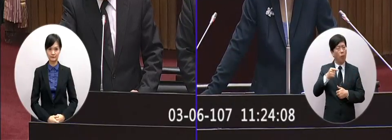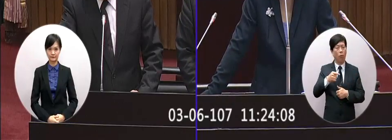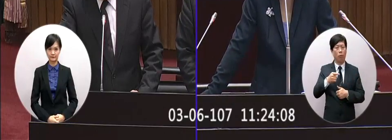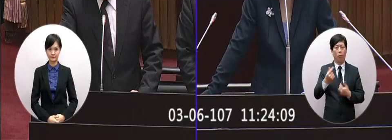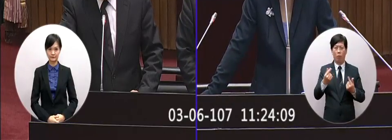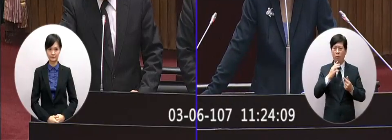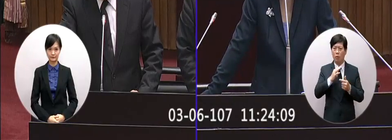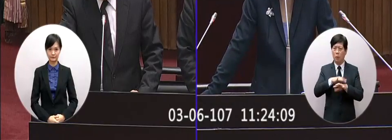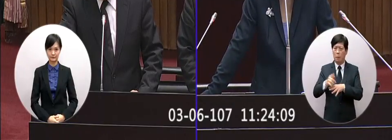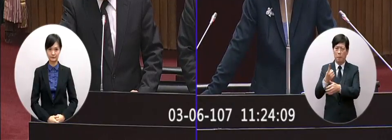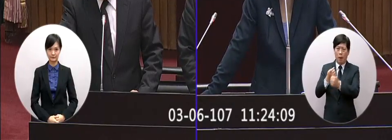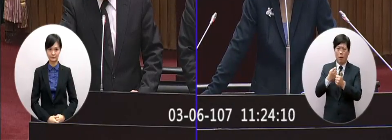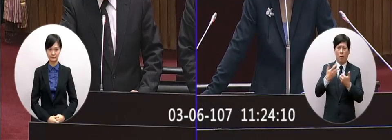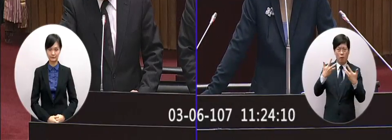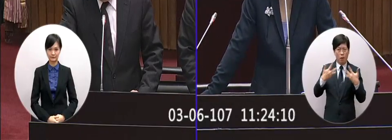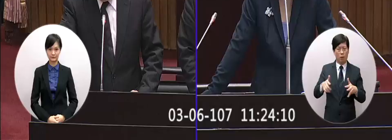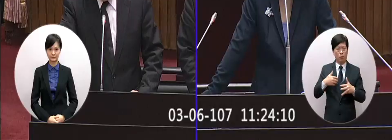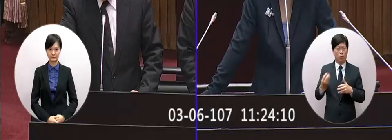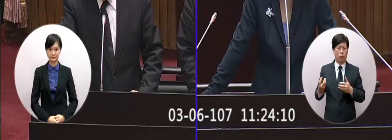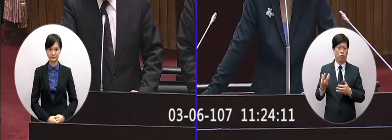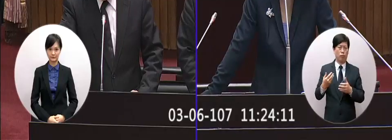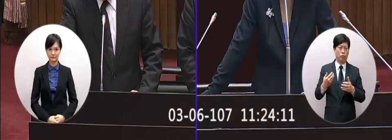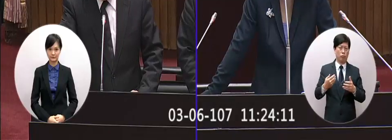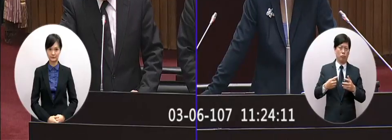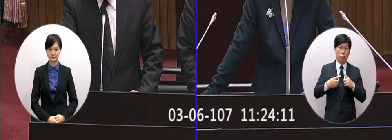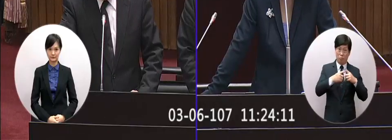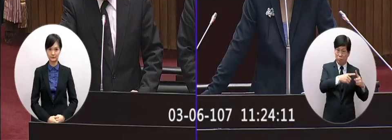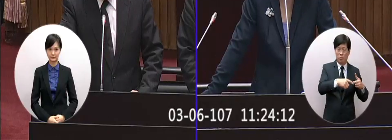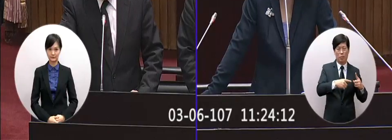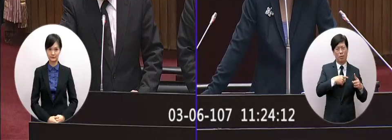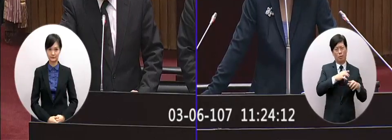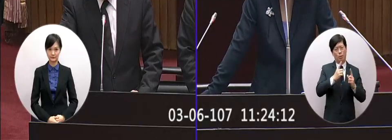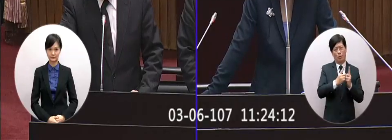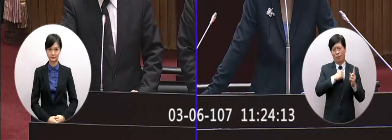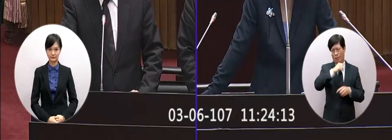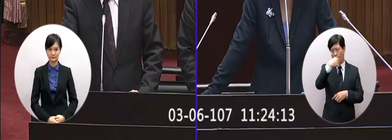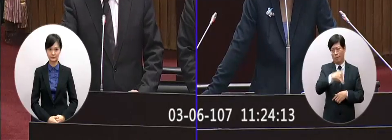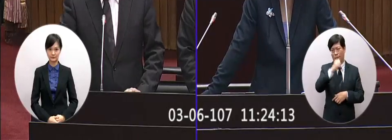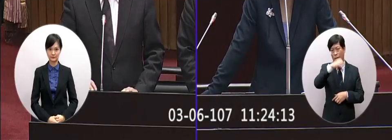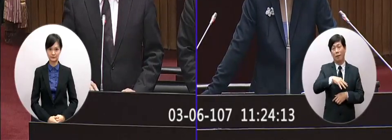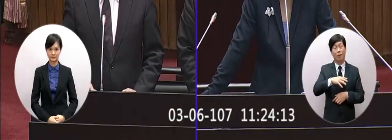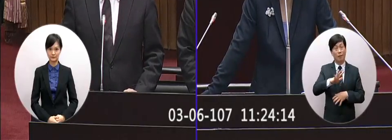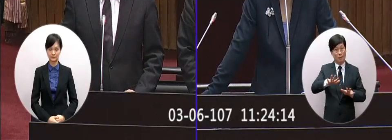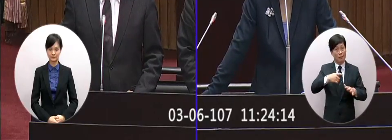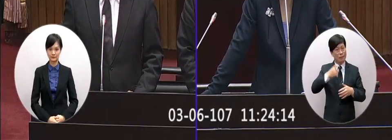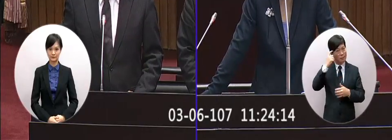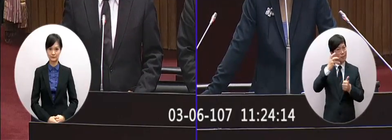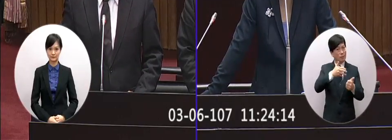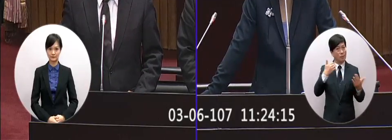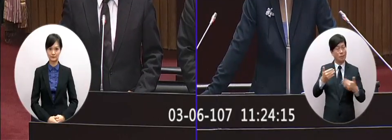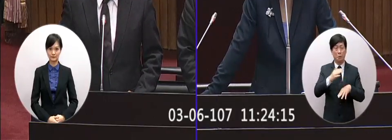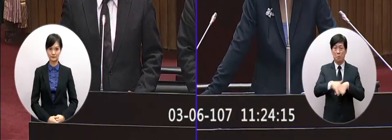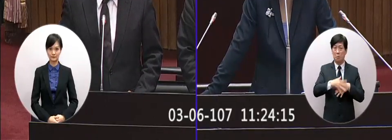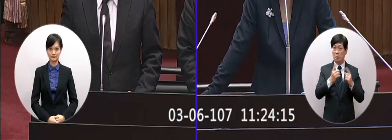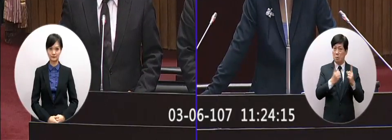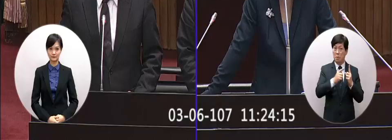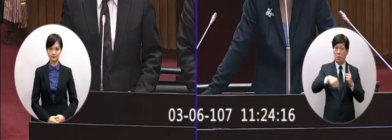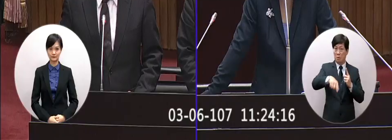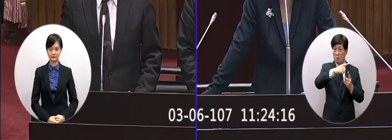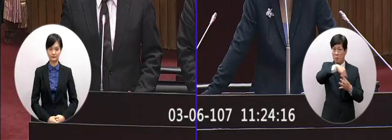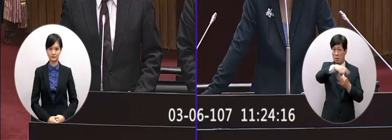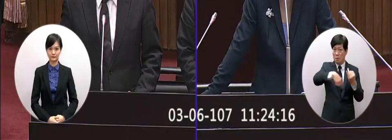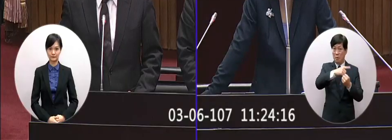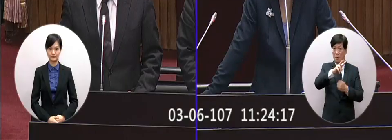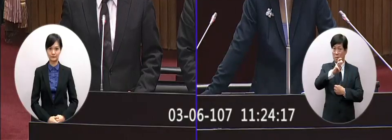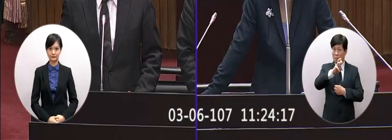在于是会吸纳我们很多的部分，所以是比较负向的一个倾向。所以我们就彻底在家了解，会不会是你对于他们这31项